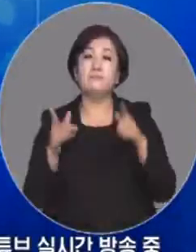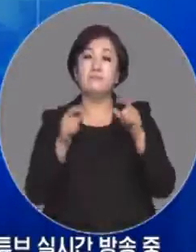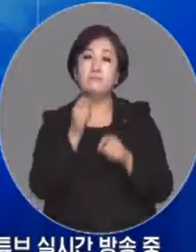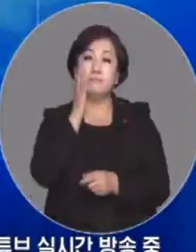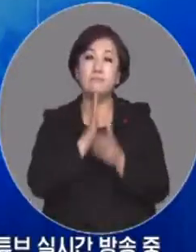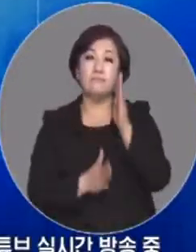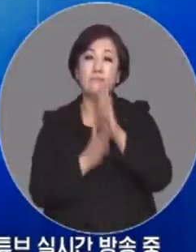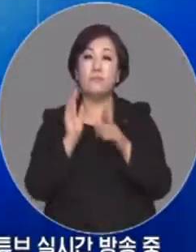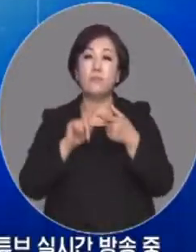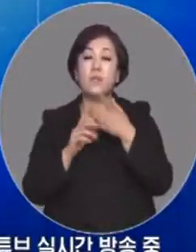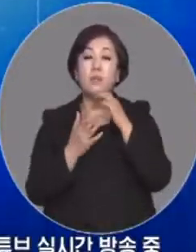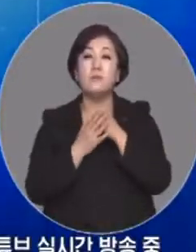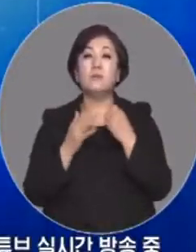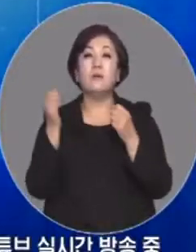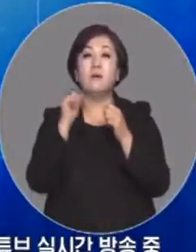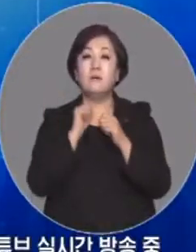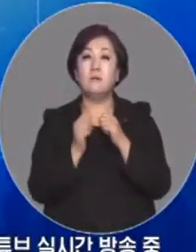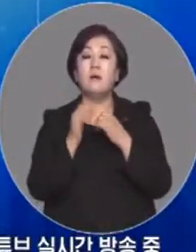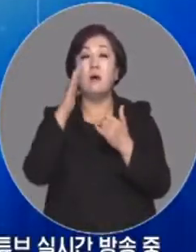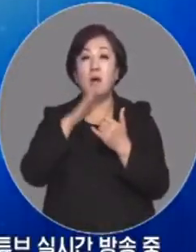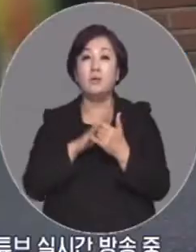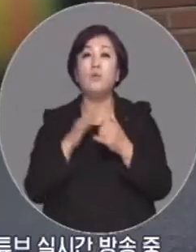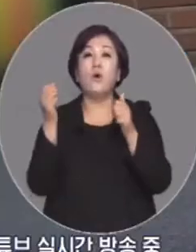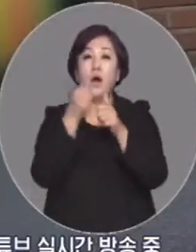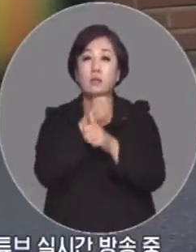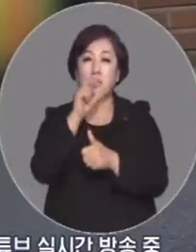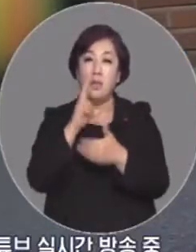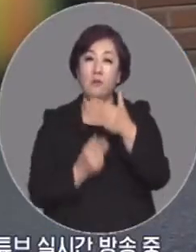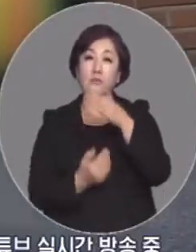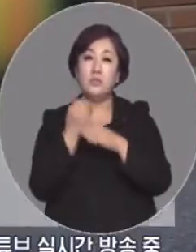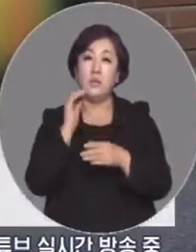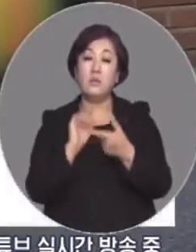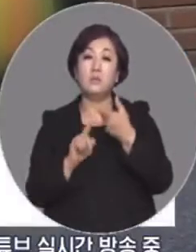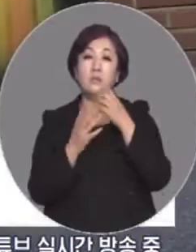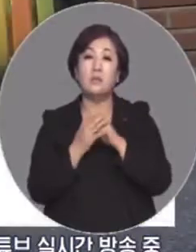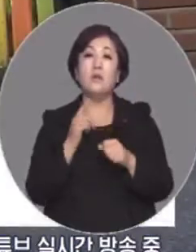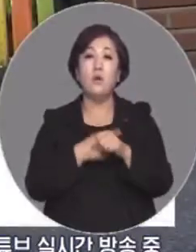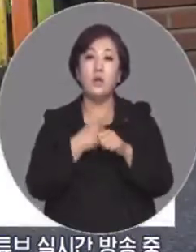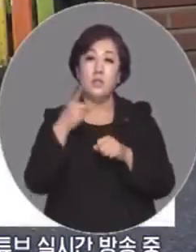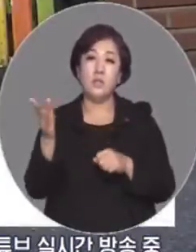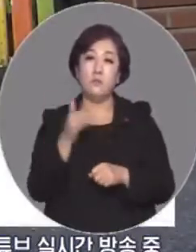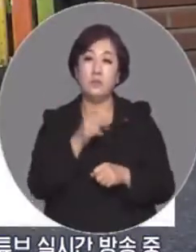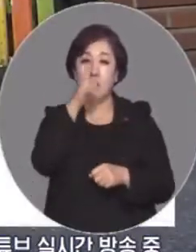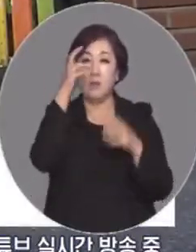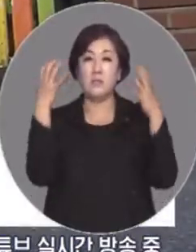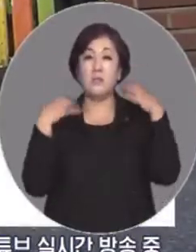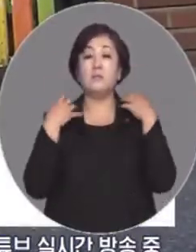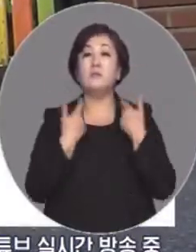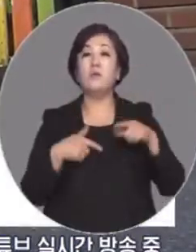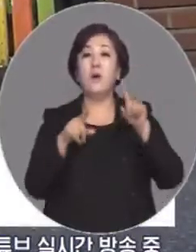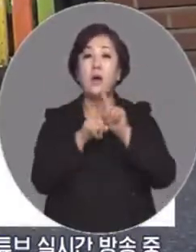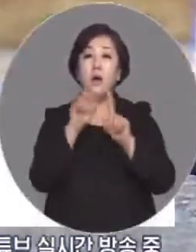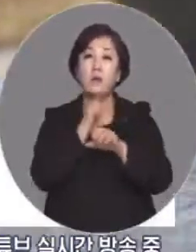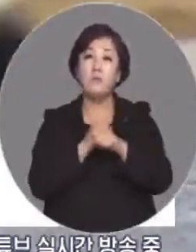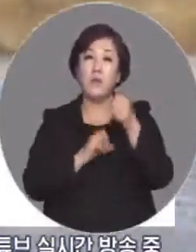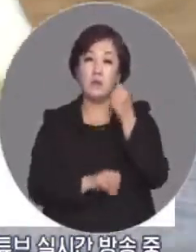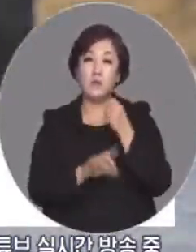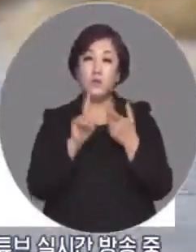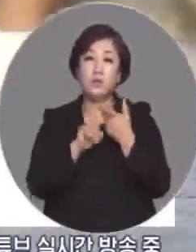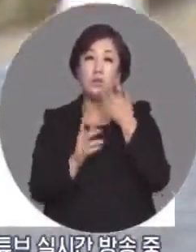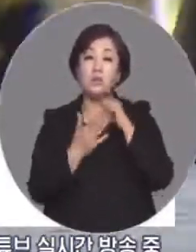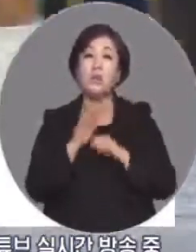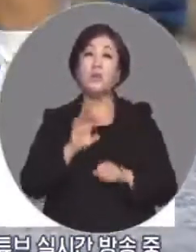최근 울산에서 아동학대 사건이 잇따르는 가운데 울산시가 내년부터 울산경찰청과 함께 기존의 이론